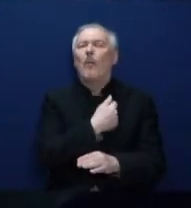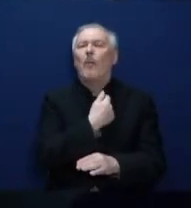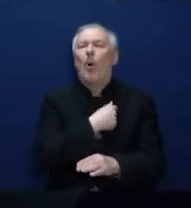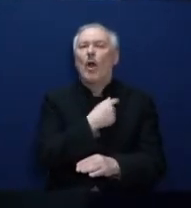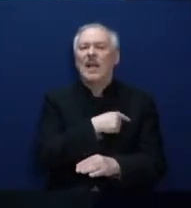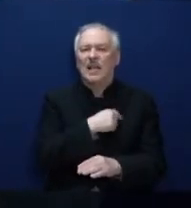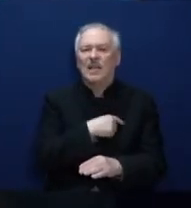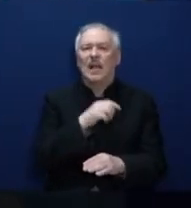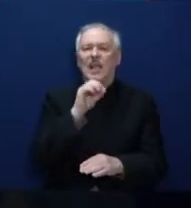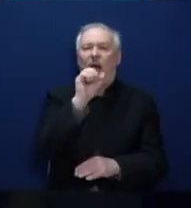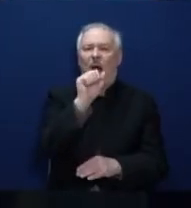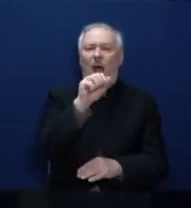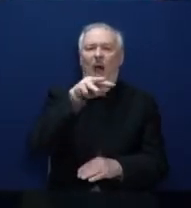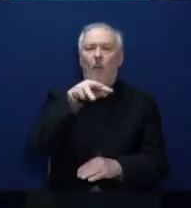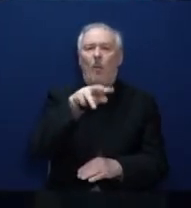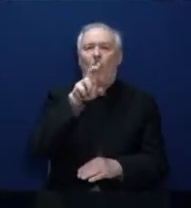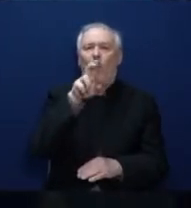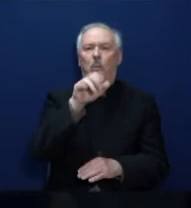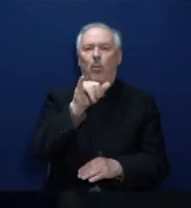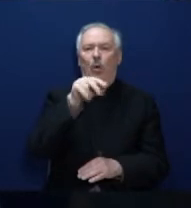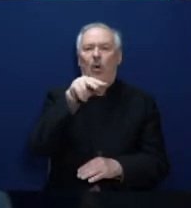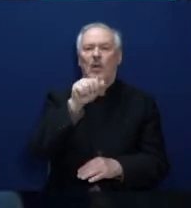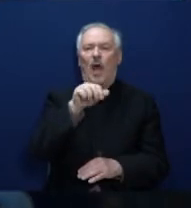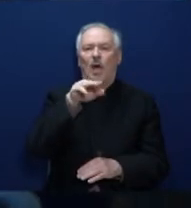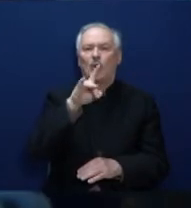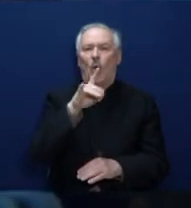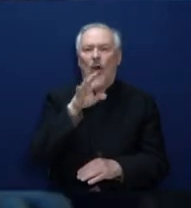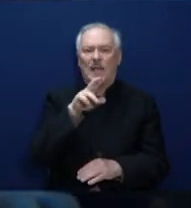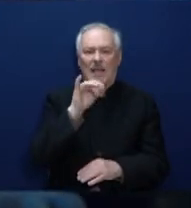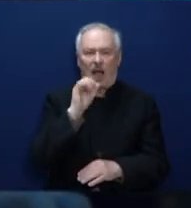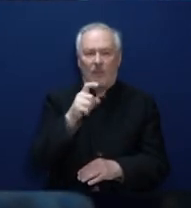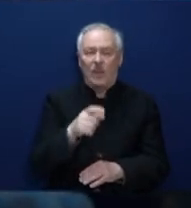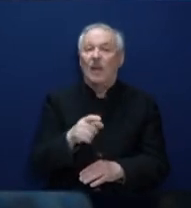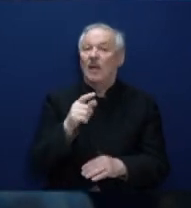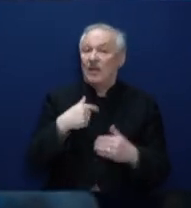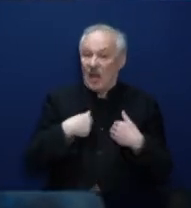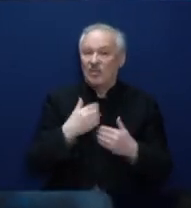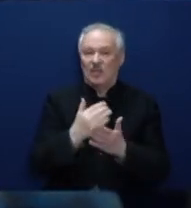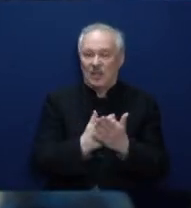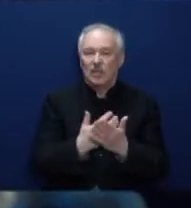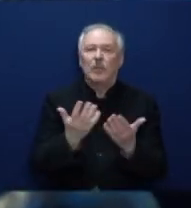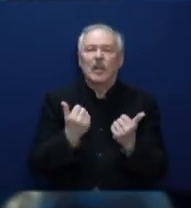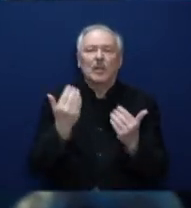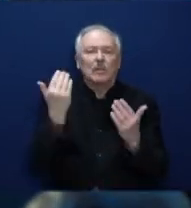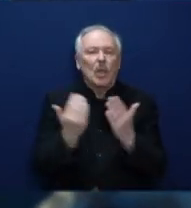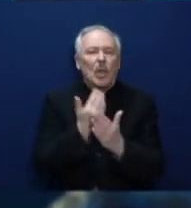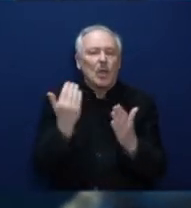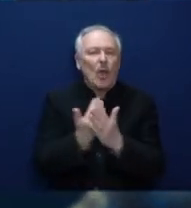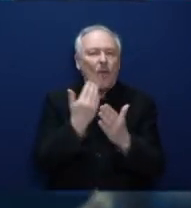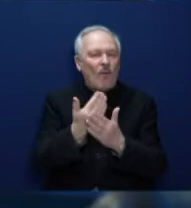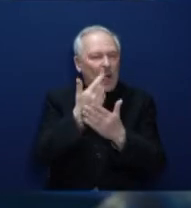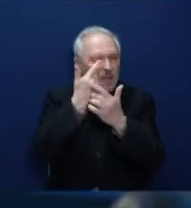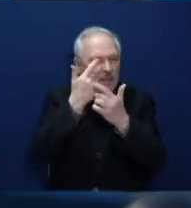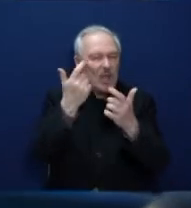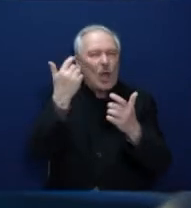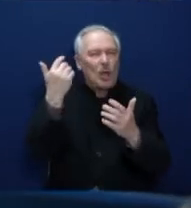звене. И наша задача предпринять новаторские, умные решения для